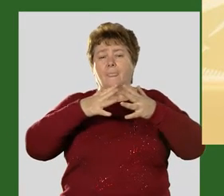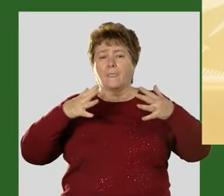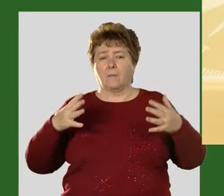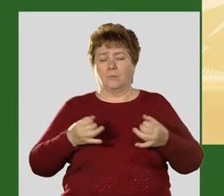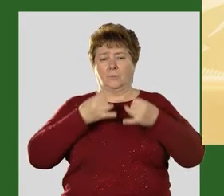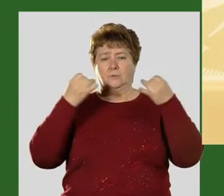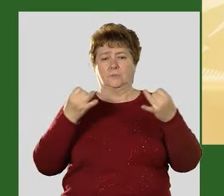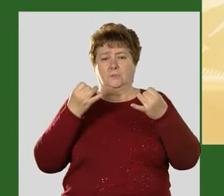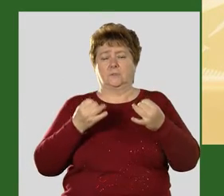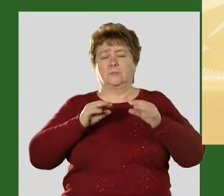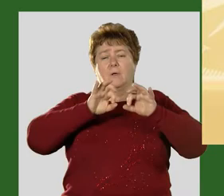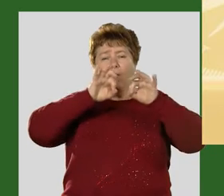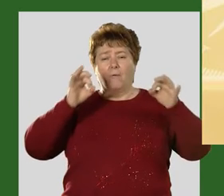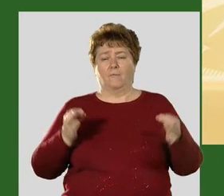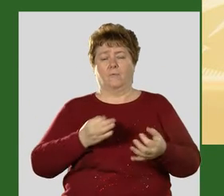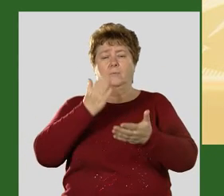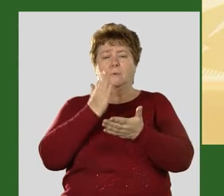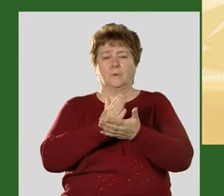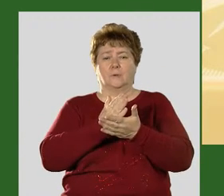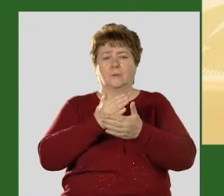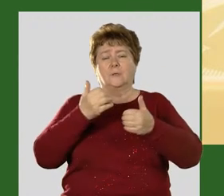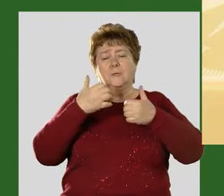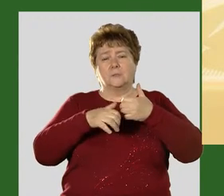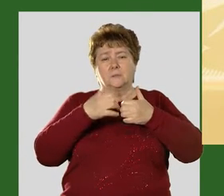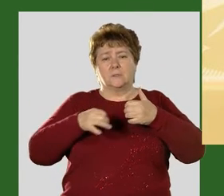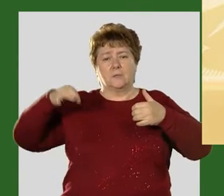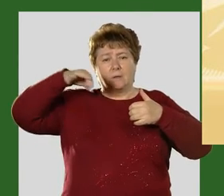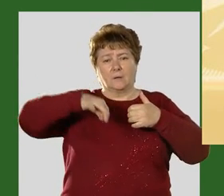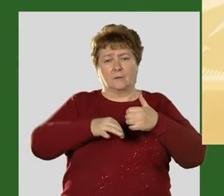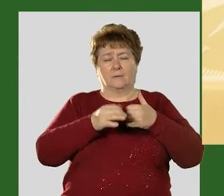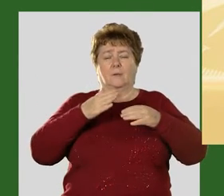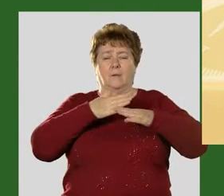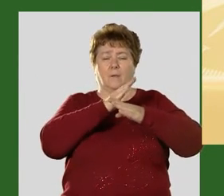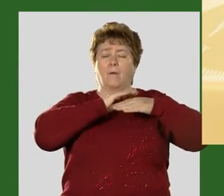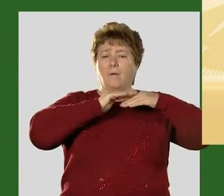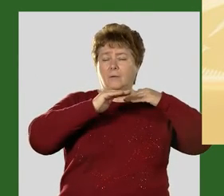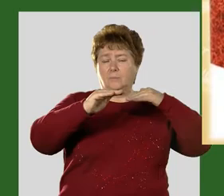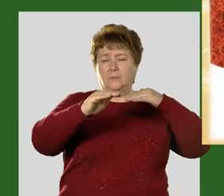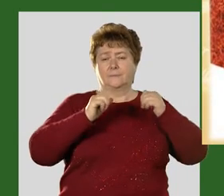Наиболее интересной его формой являются срединоокеанические хребты.